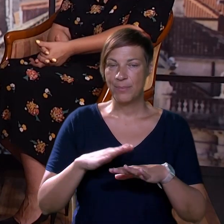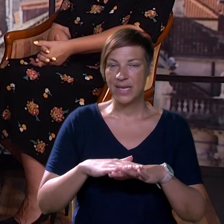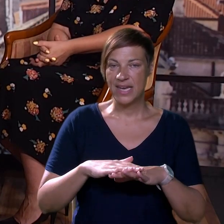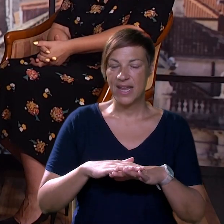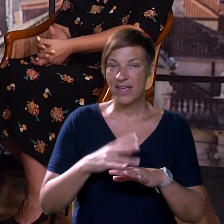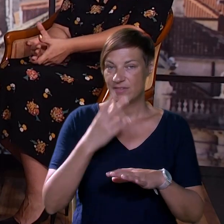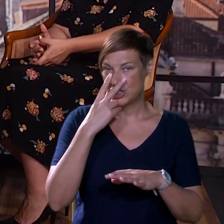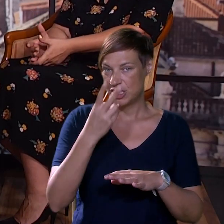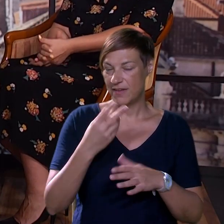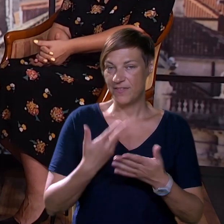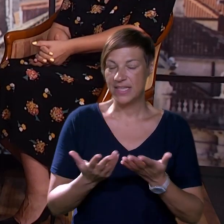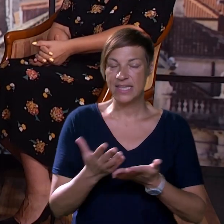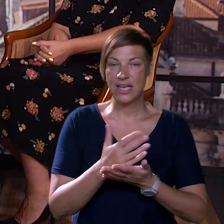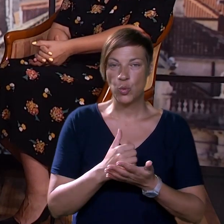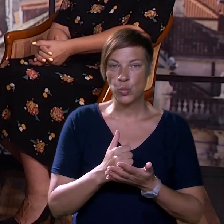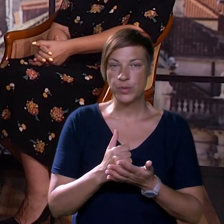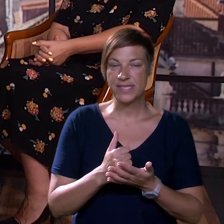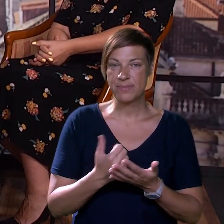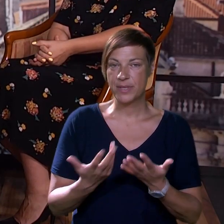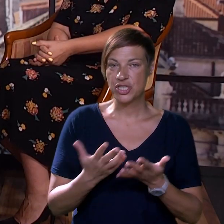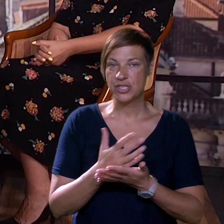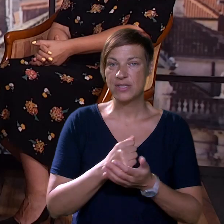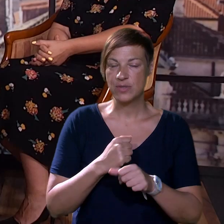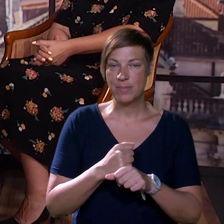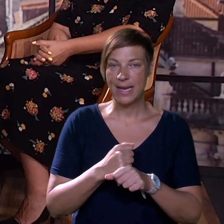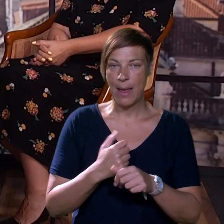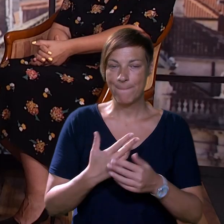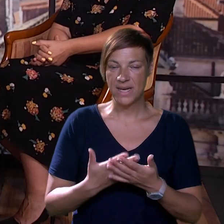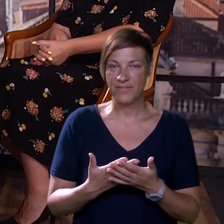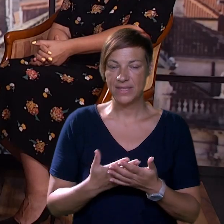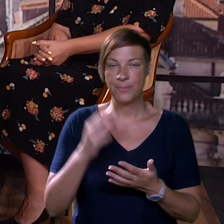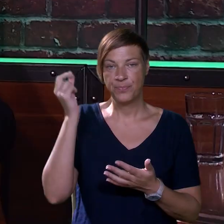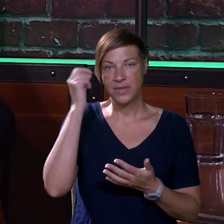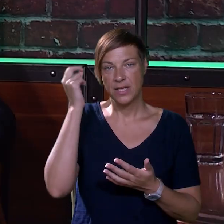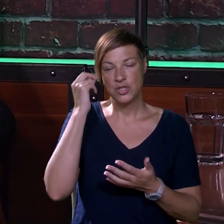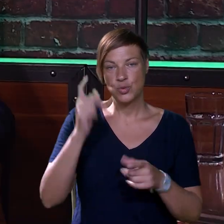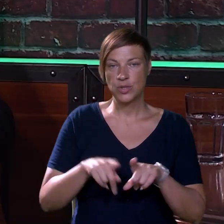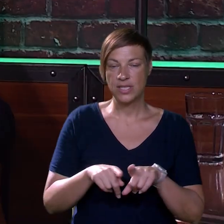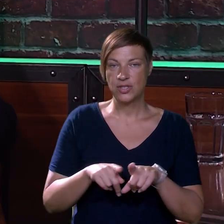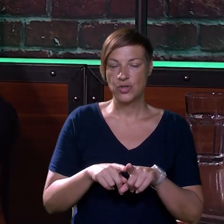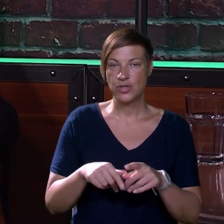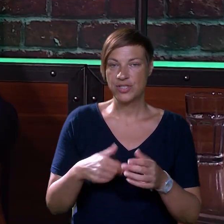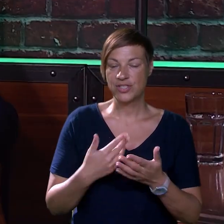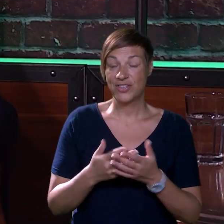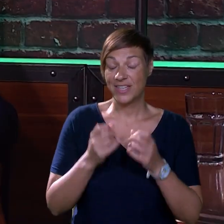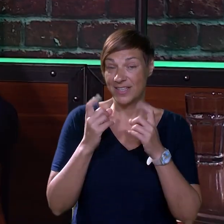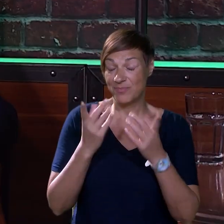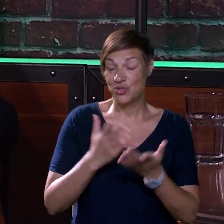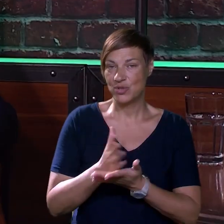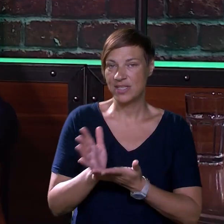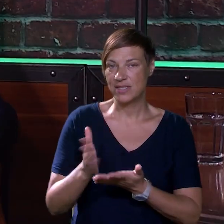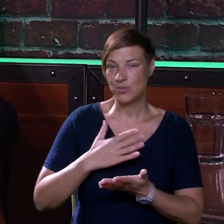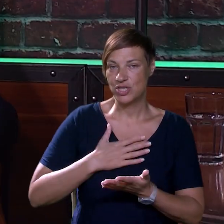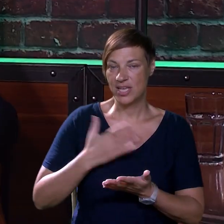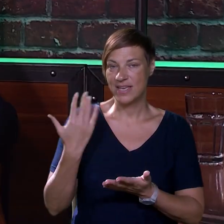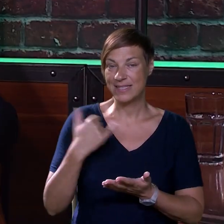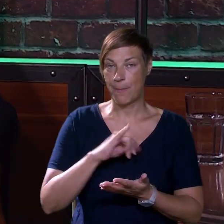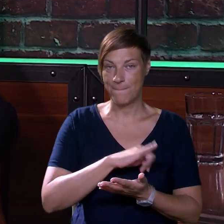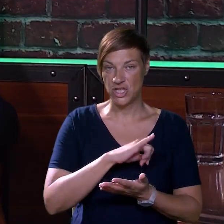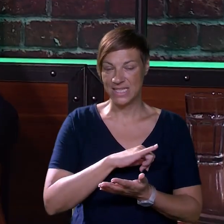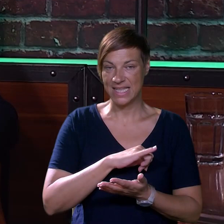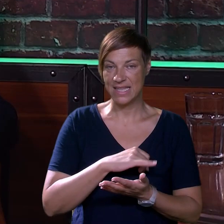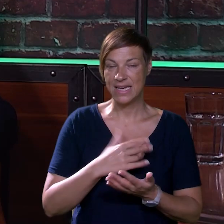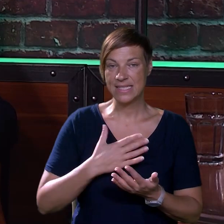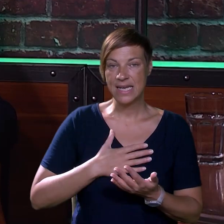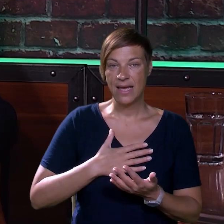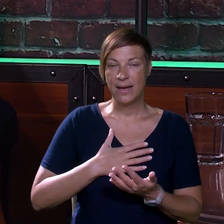najviše nekako vidite kao najveći uspjeh, što ste uspjeli napraviti? A čujte, to je isto jedan bizaran slučaj. Ja sam, na primjer, bio ambiciozan.